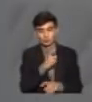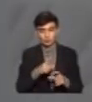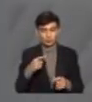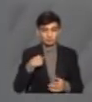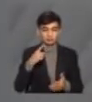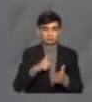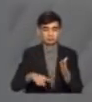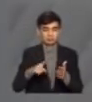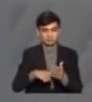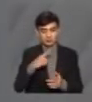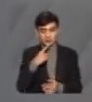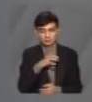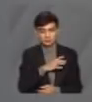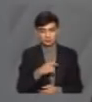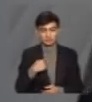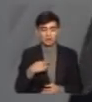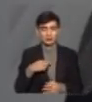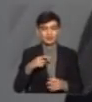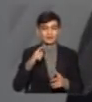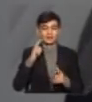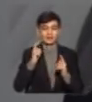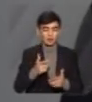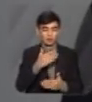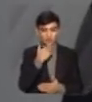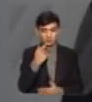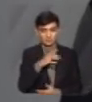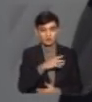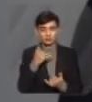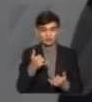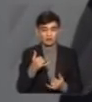келіспейді. Қазіргі тұрғын үй қоры толық жетеді деп айту қиын.